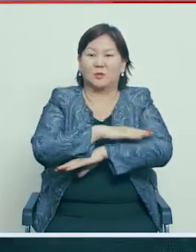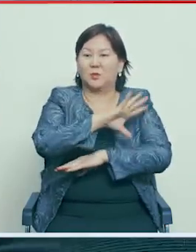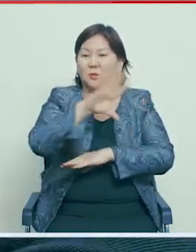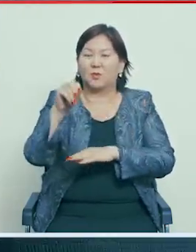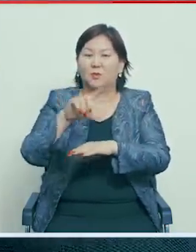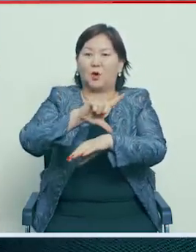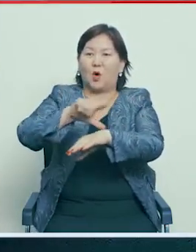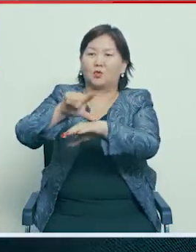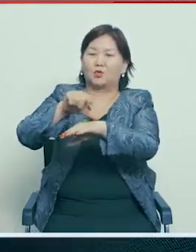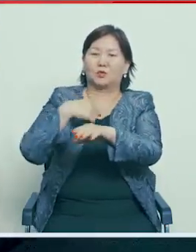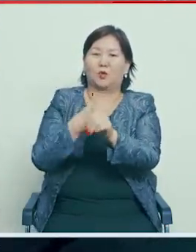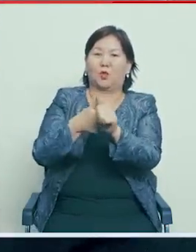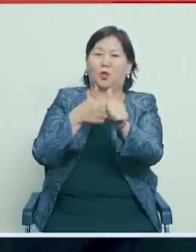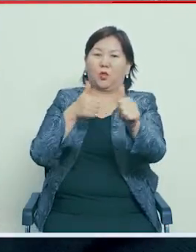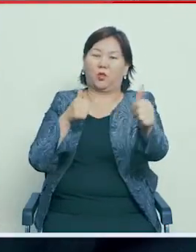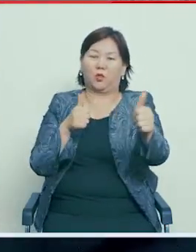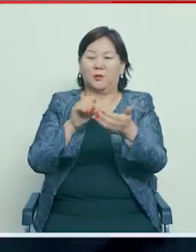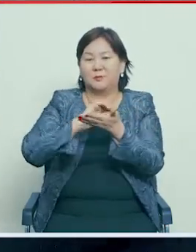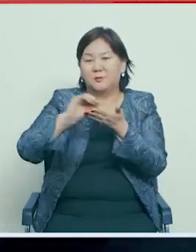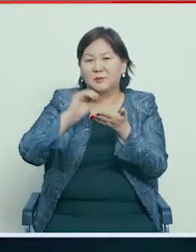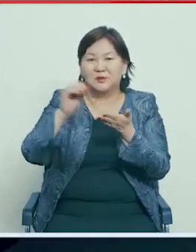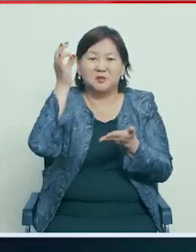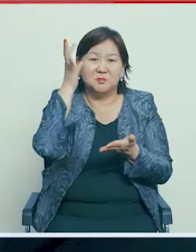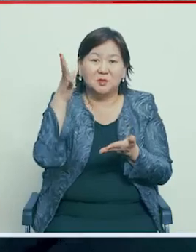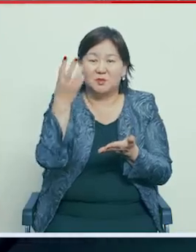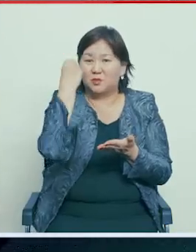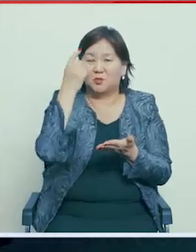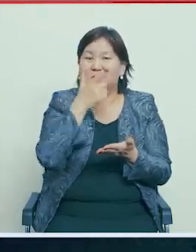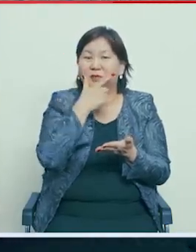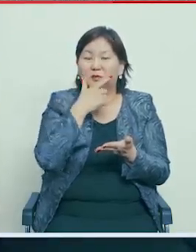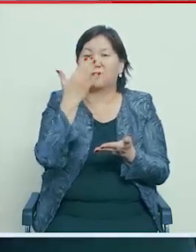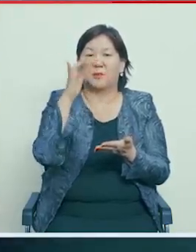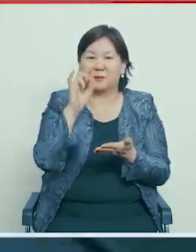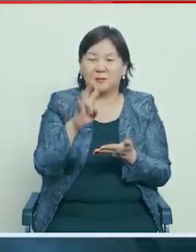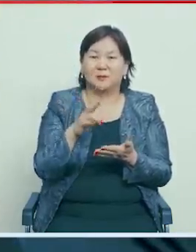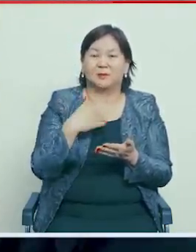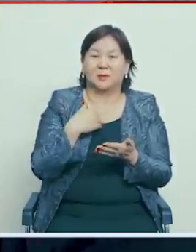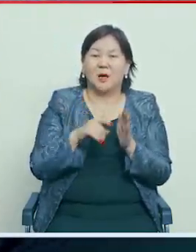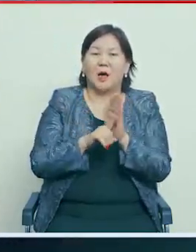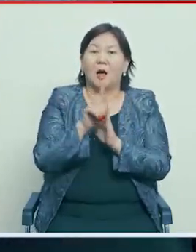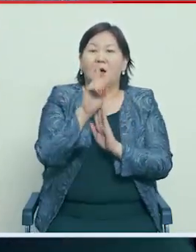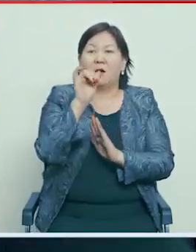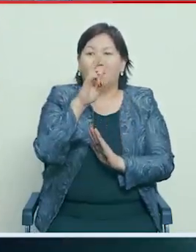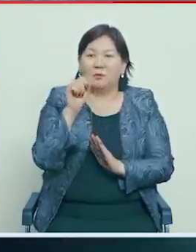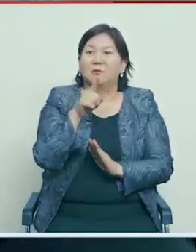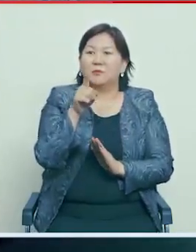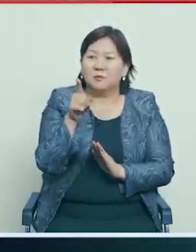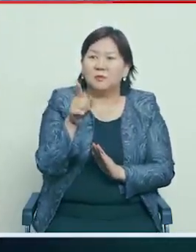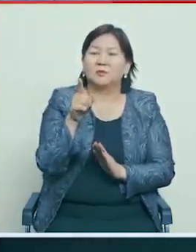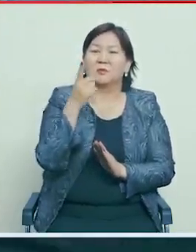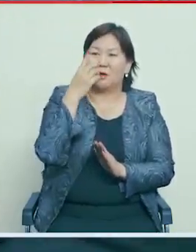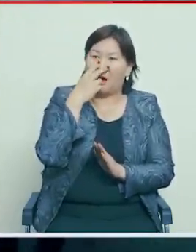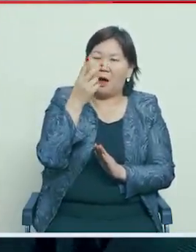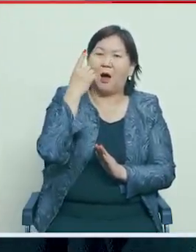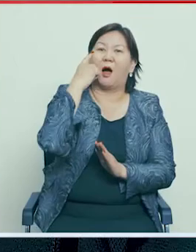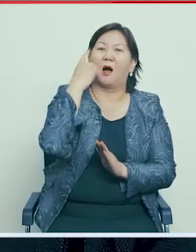хүүхдээс хоцорчихсон. Юм бичиж мэдэхгүй, сурч чаддаггүй байсан. Тэгээд би анх удаа эн чинь ийм